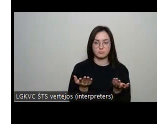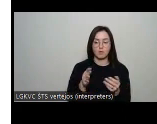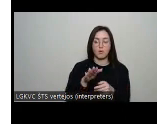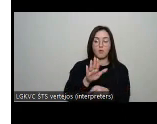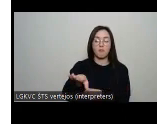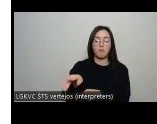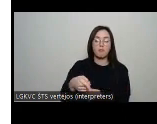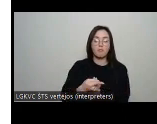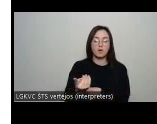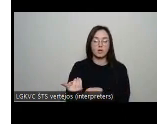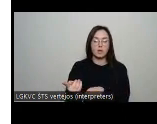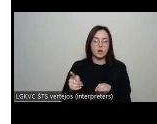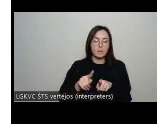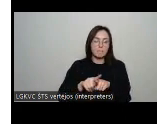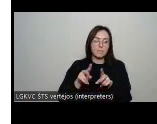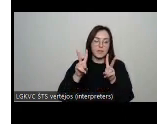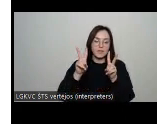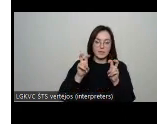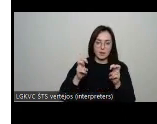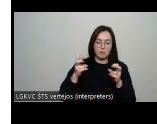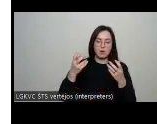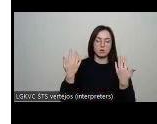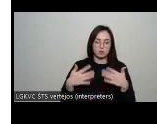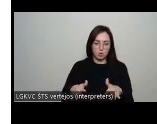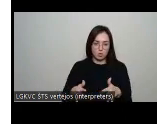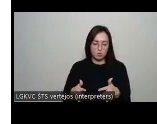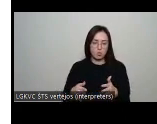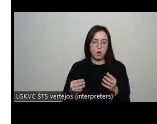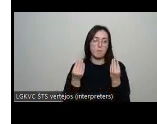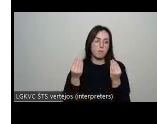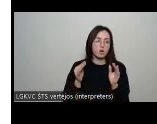mokiniai susiduria su kokia nors tema ar dalykas